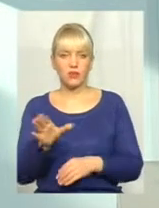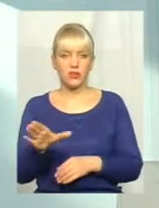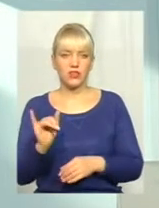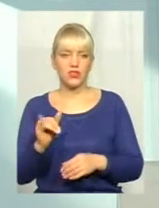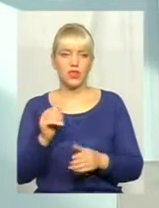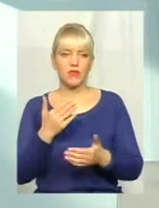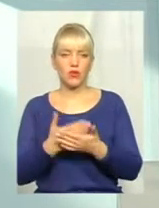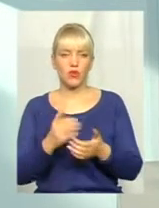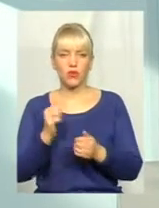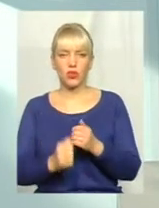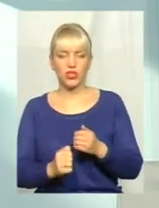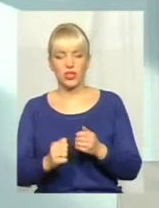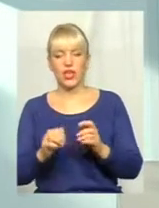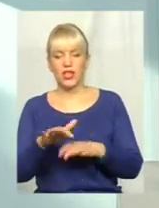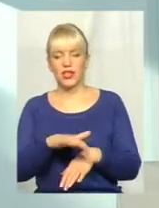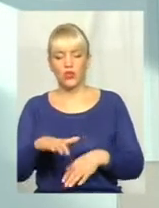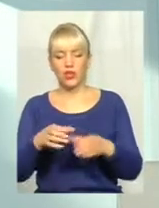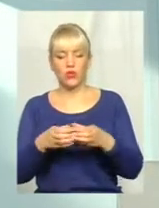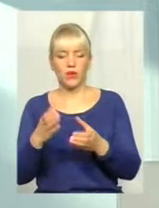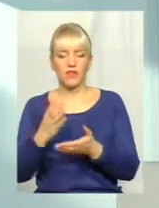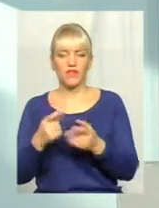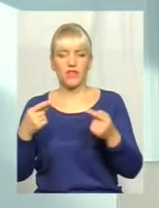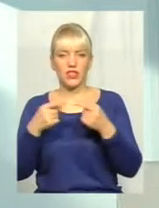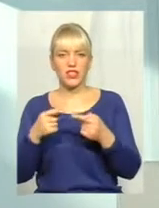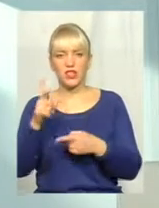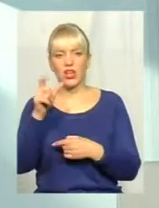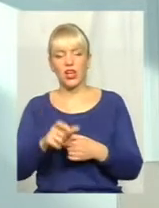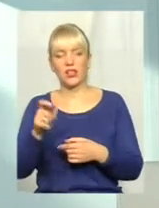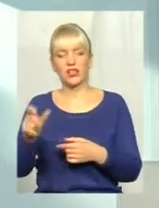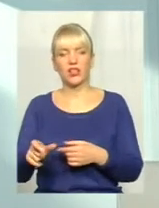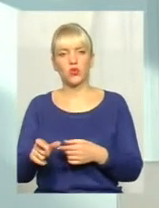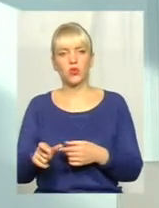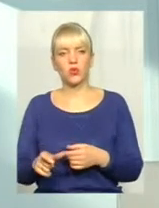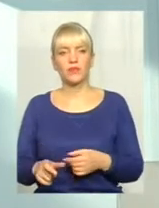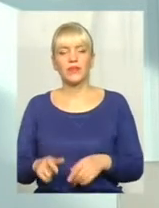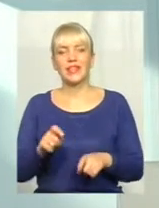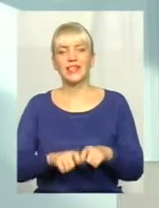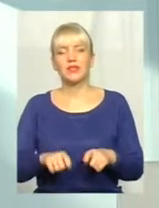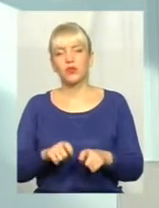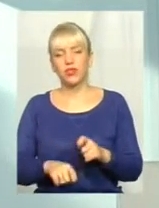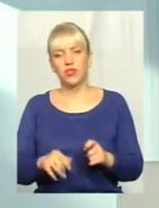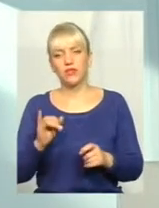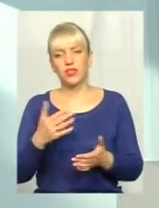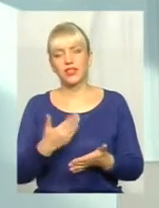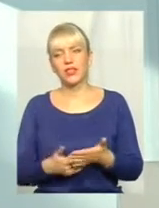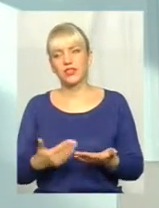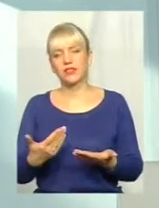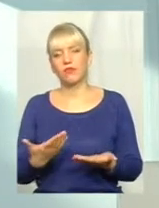в кожній тергромаді вже визначена кандидатура, в більшості визначена кандидатура інспекторів, і десь буквально